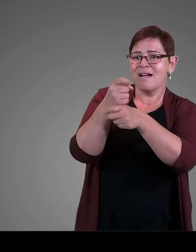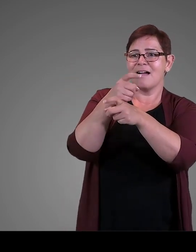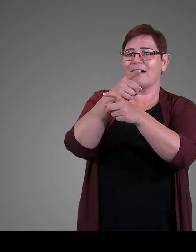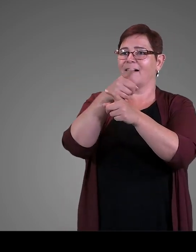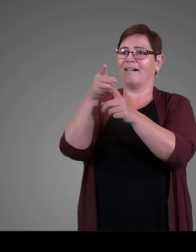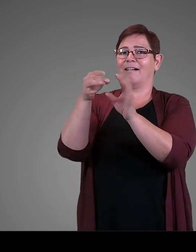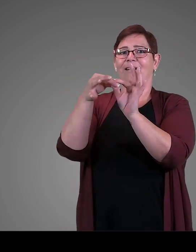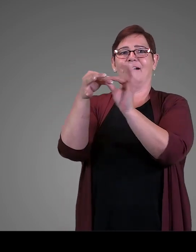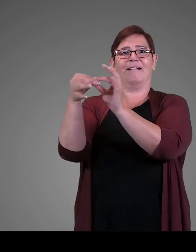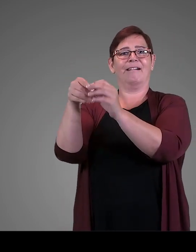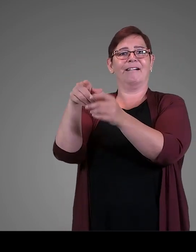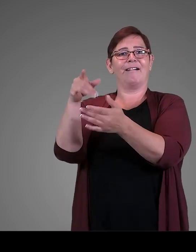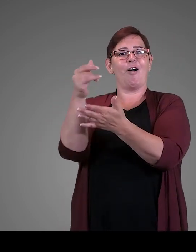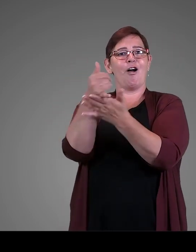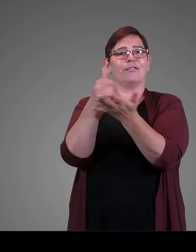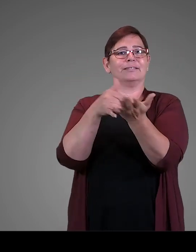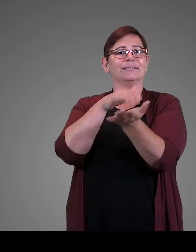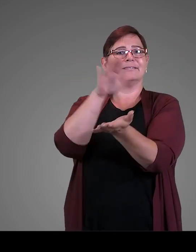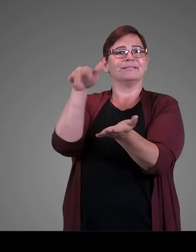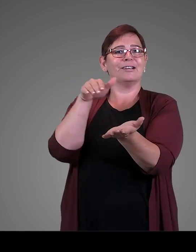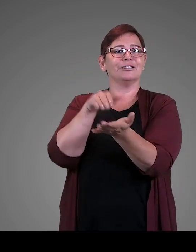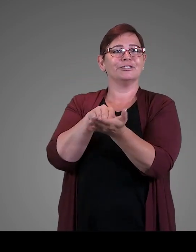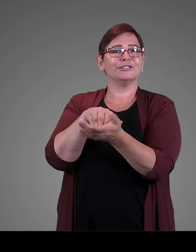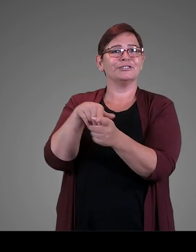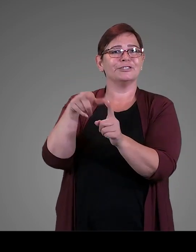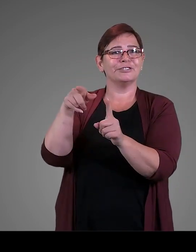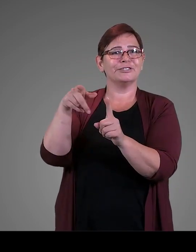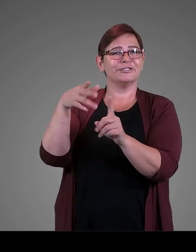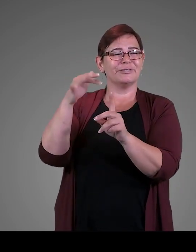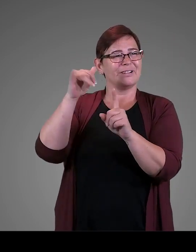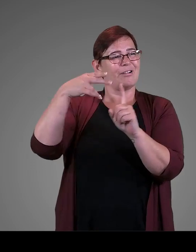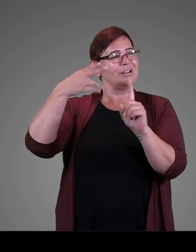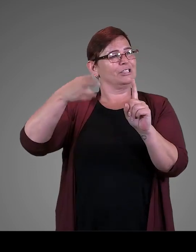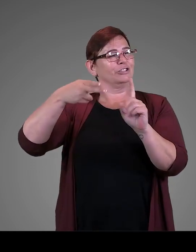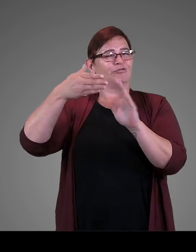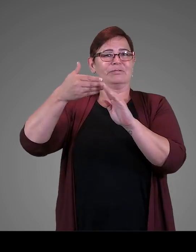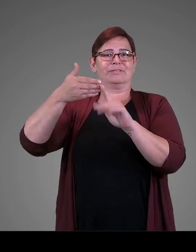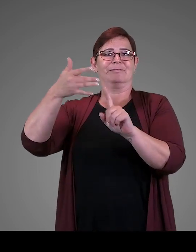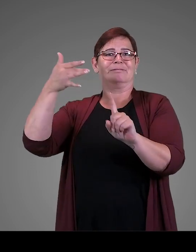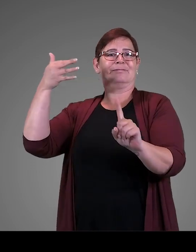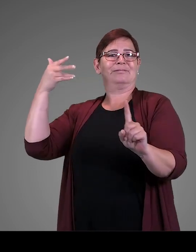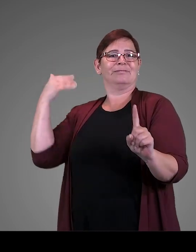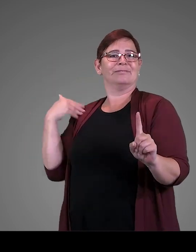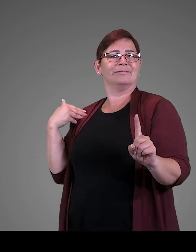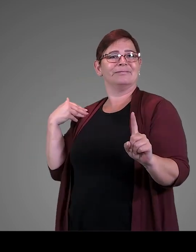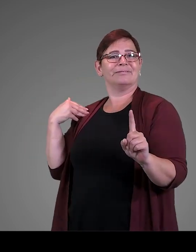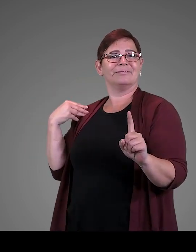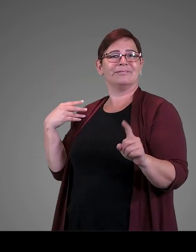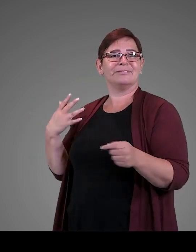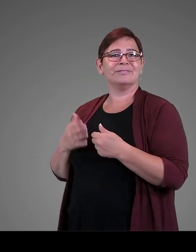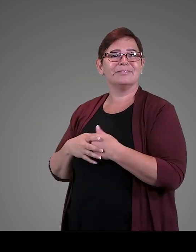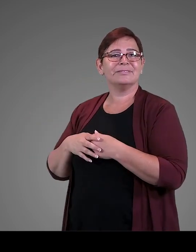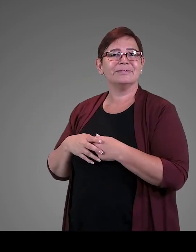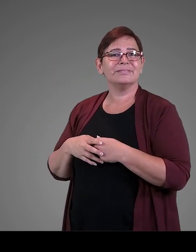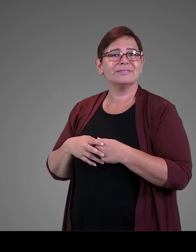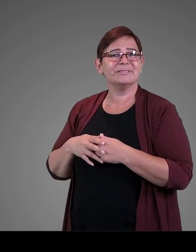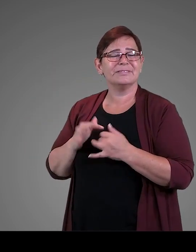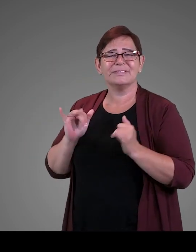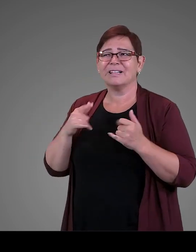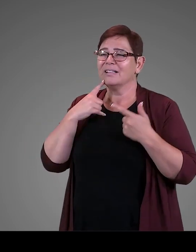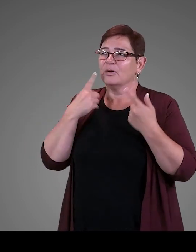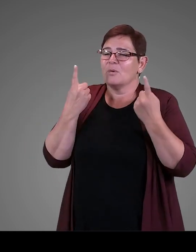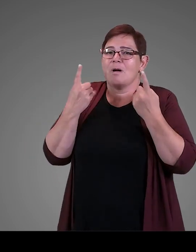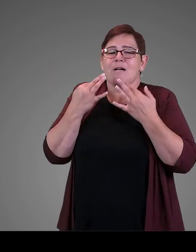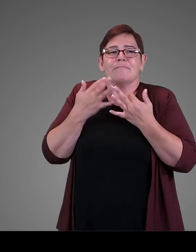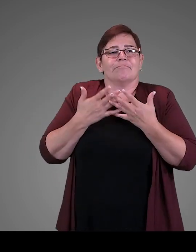arc historique un peu la création, puis le développement d'une création à travers les centres d'artistes. Et puis moi, je peux dire,